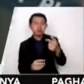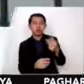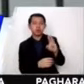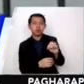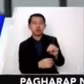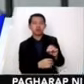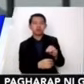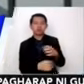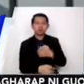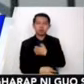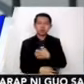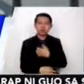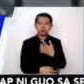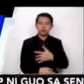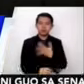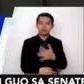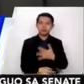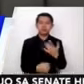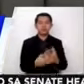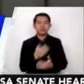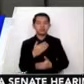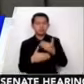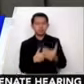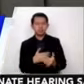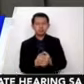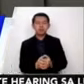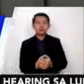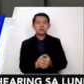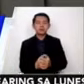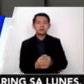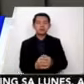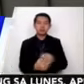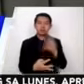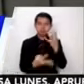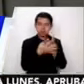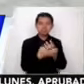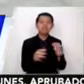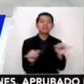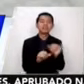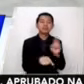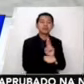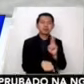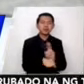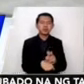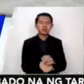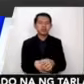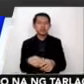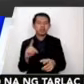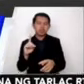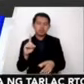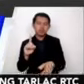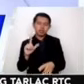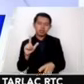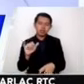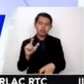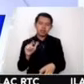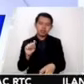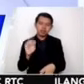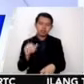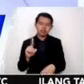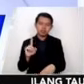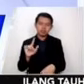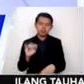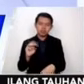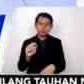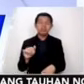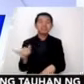Kasalukuyan nakadetain si Guo sa parehong cell ng ginamit ni dating Senadora Leila De Lima noon. May maliit na kama, mesa at CR. Walang